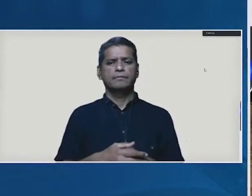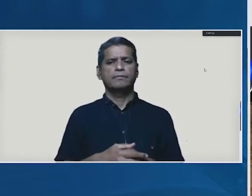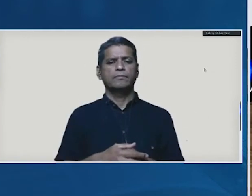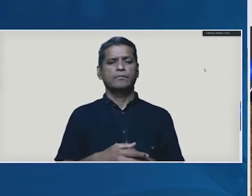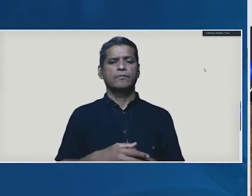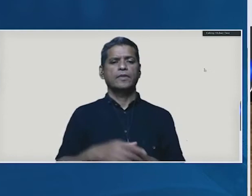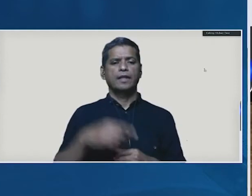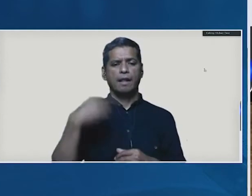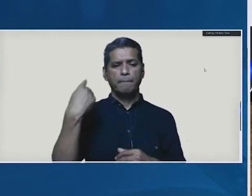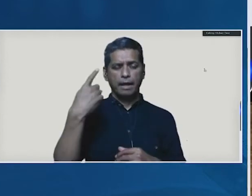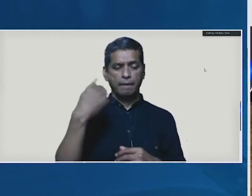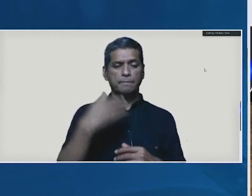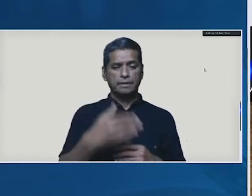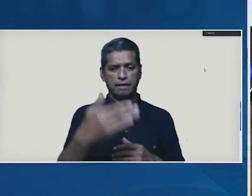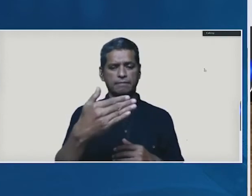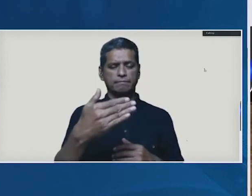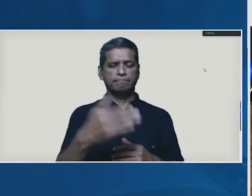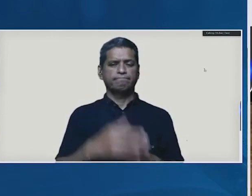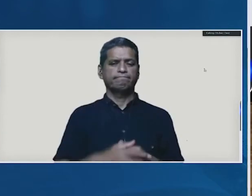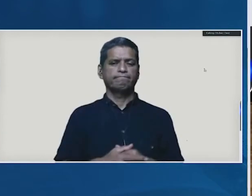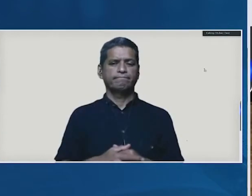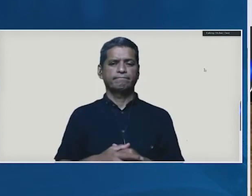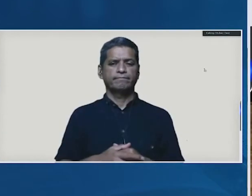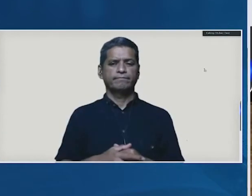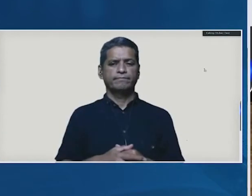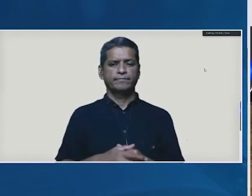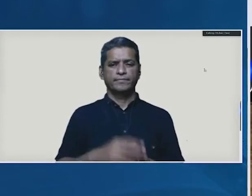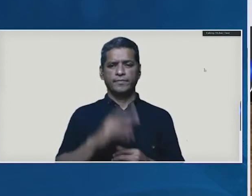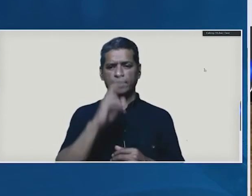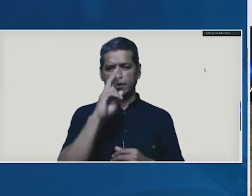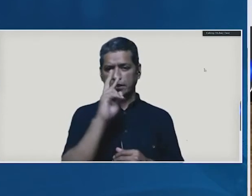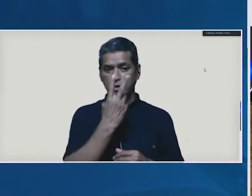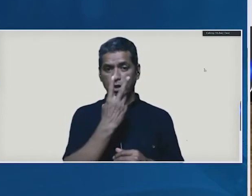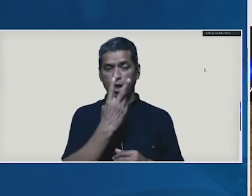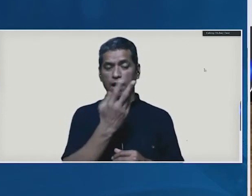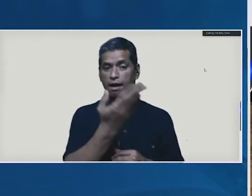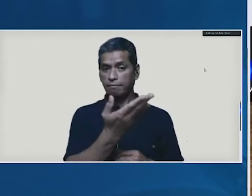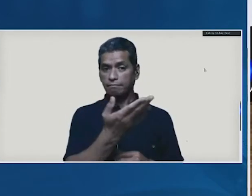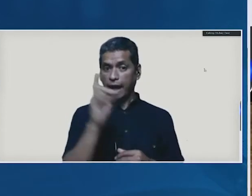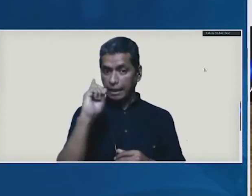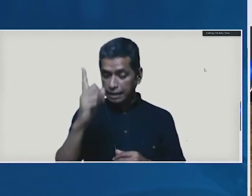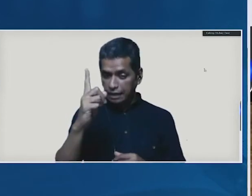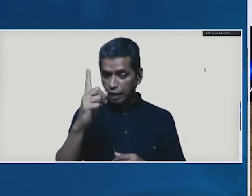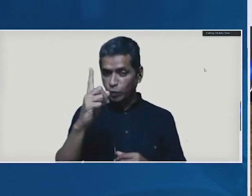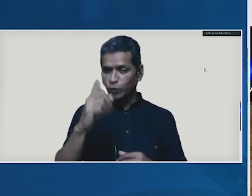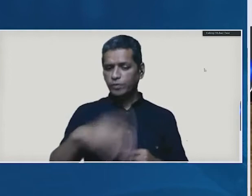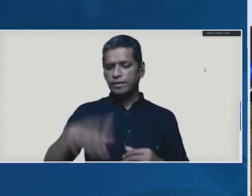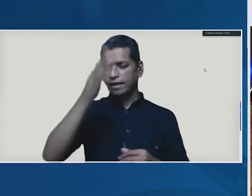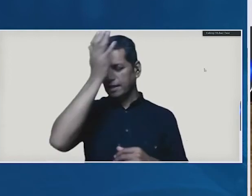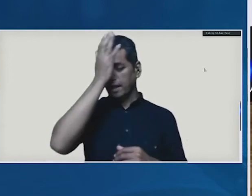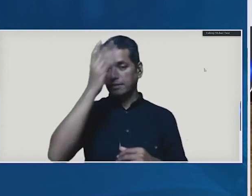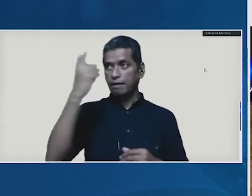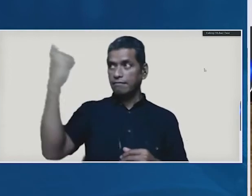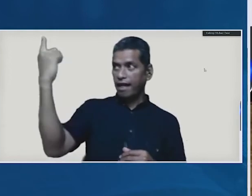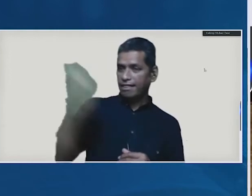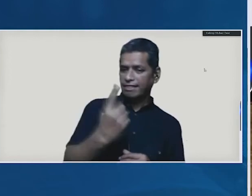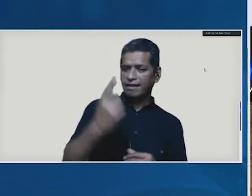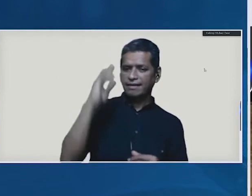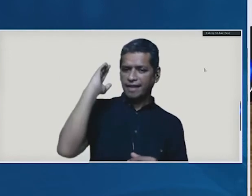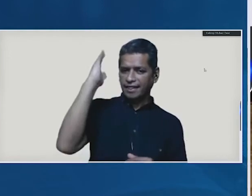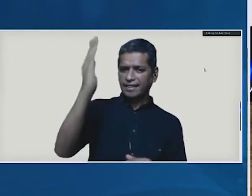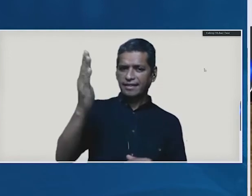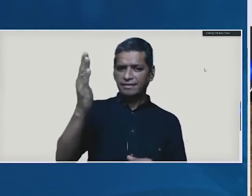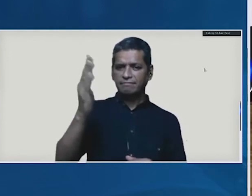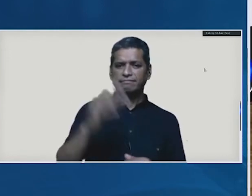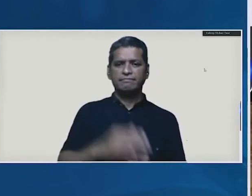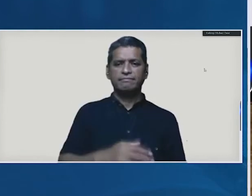untuk semalam hanya Saudara akan ada satu kerajaan yang akan datang kerajaan itu